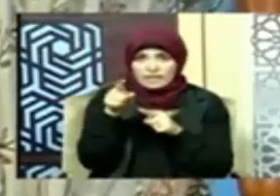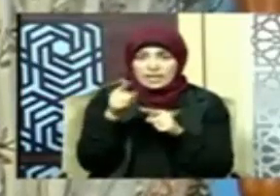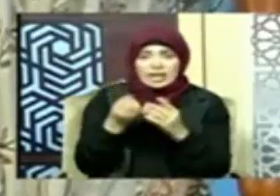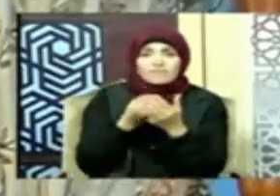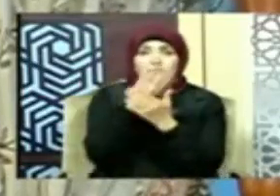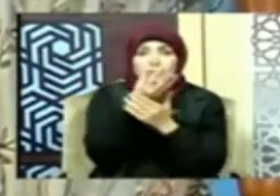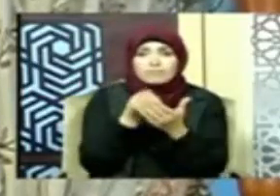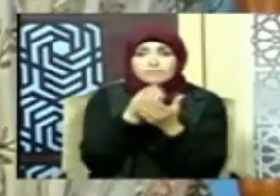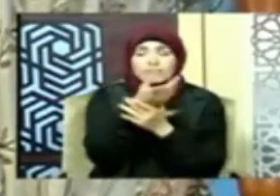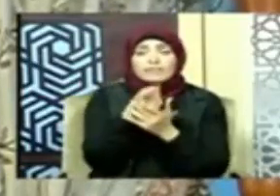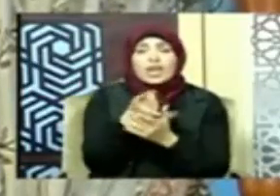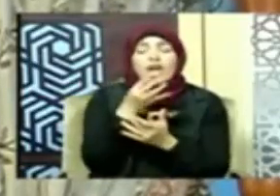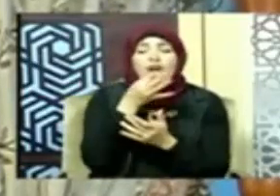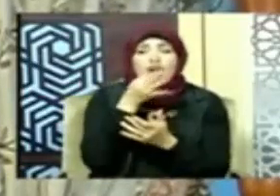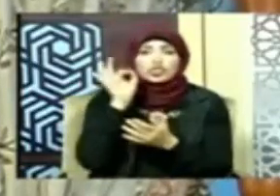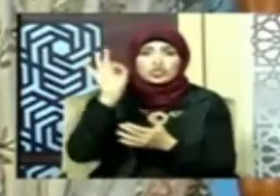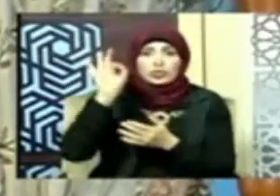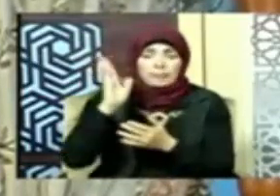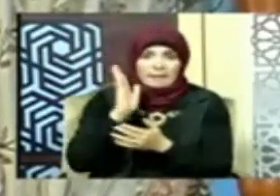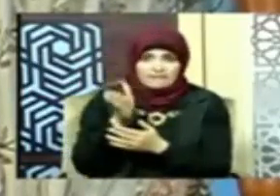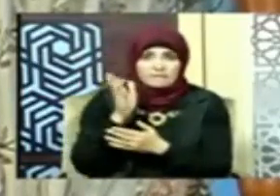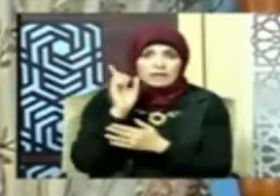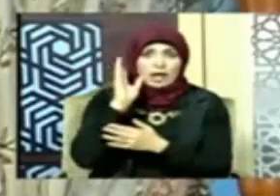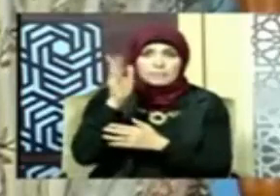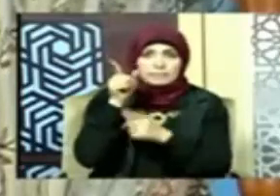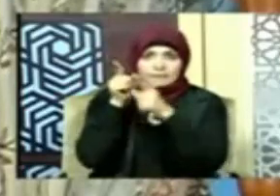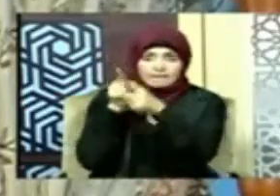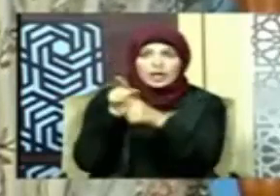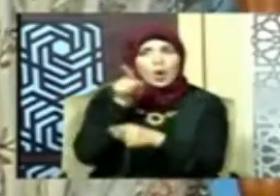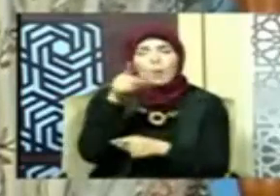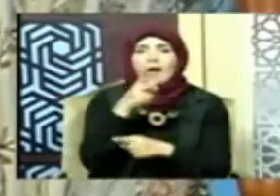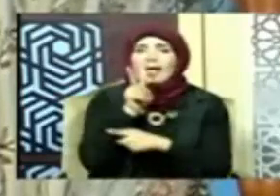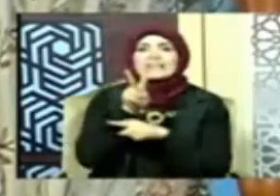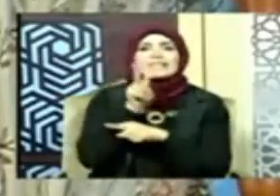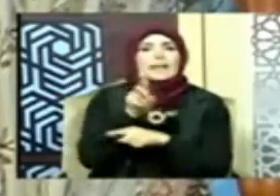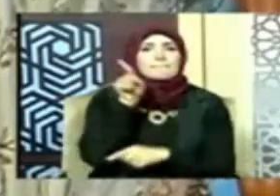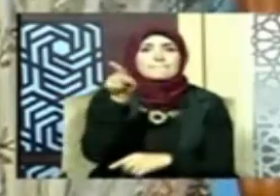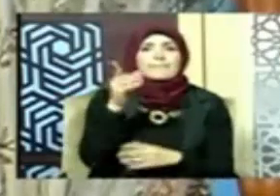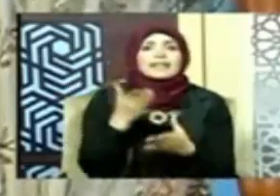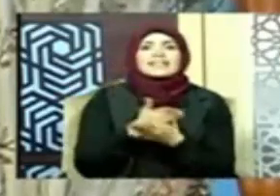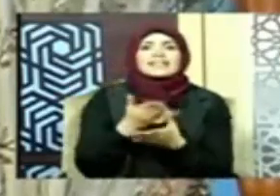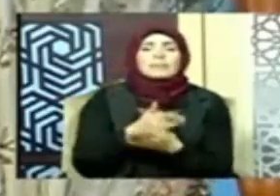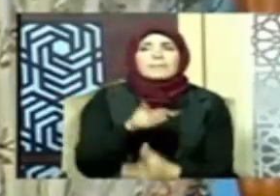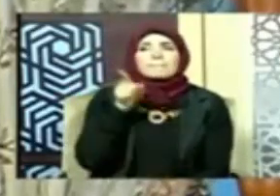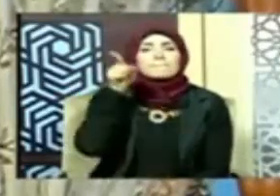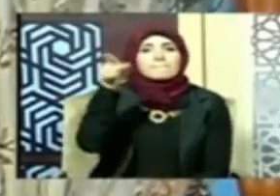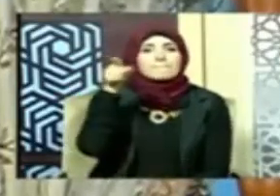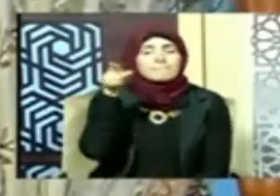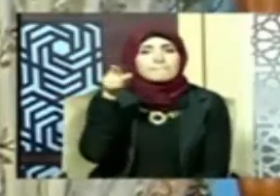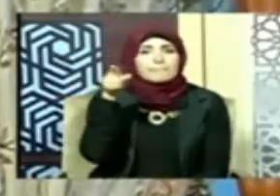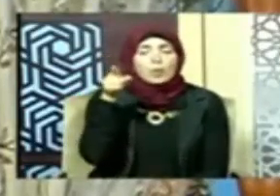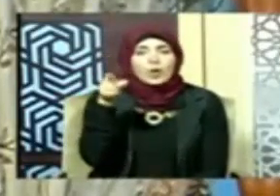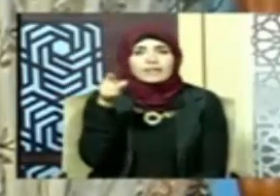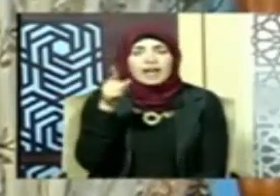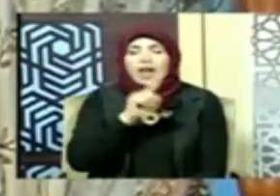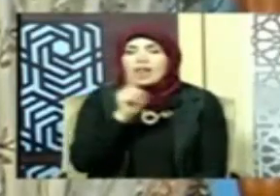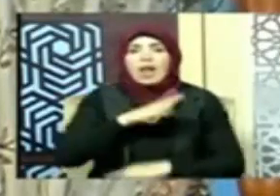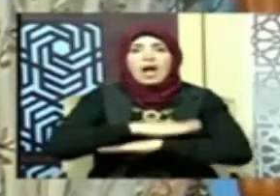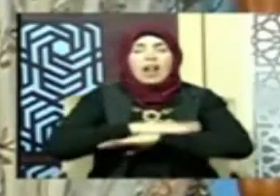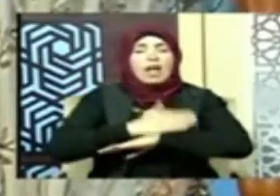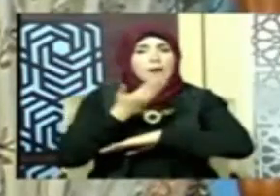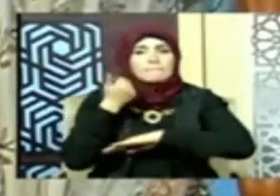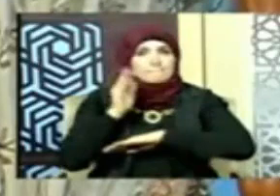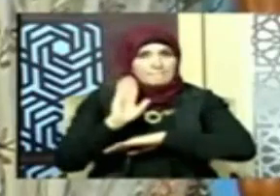فحاشا متطاولا خوادا في الاعراض، لان مثل هؤلاء لا خلق